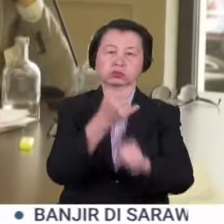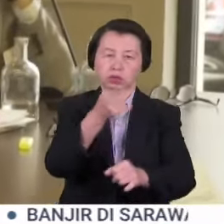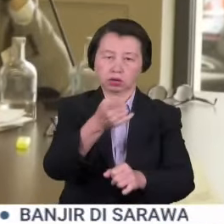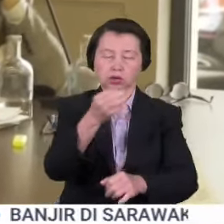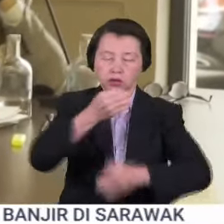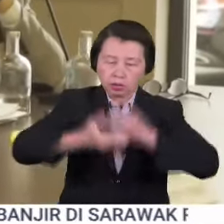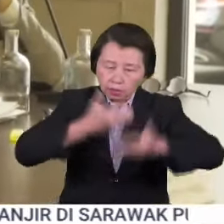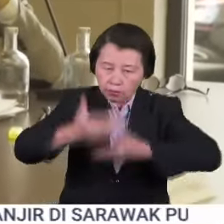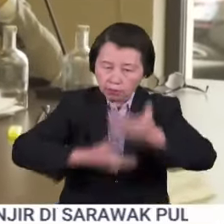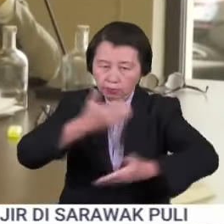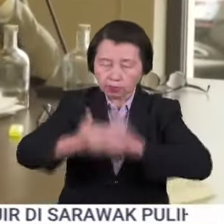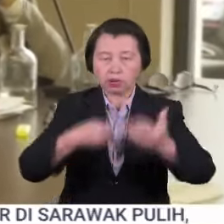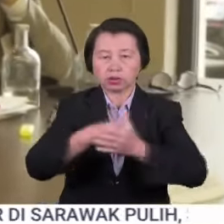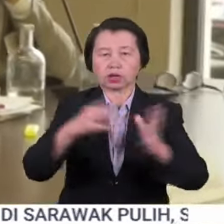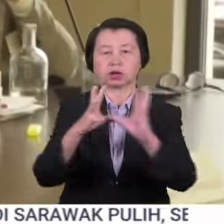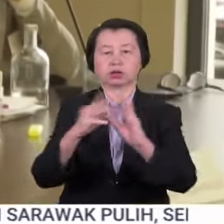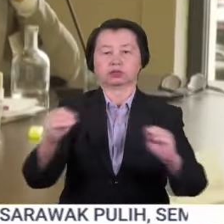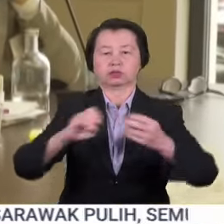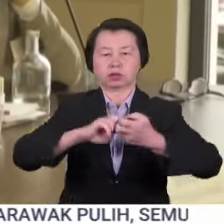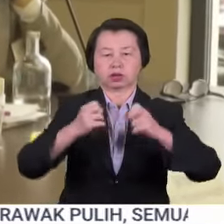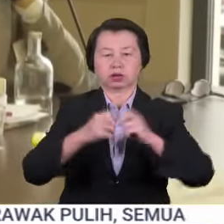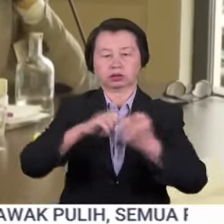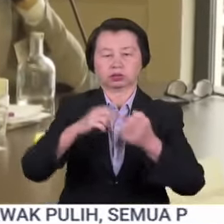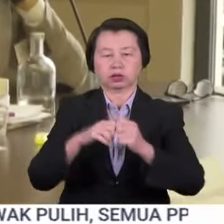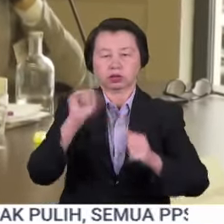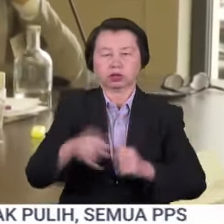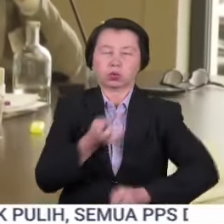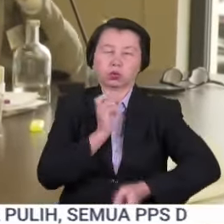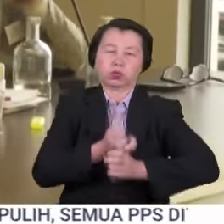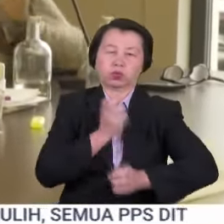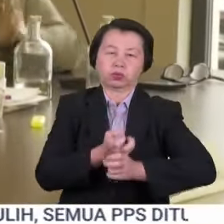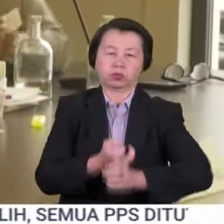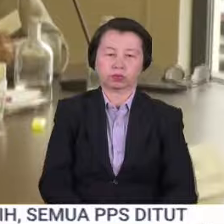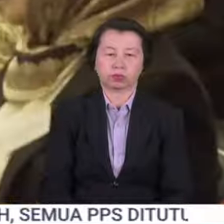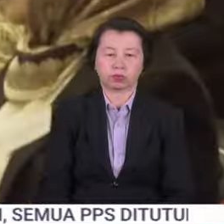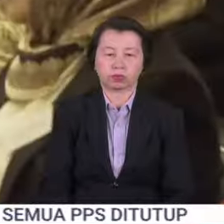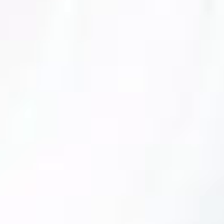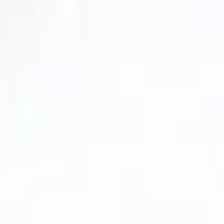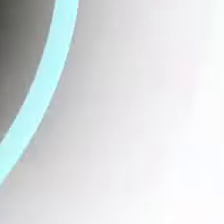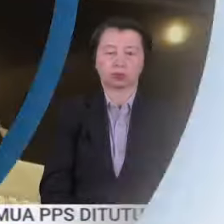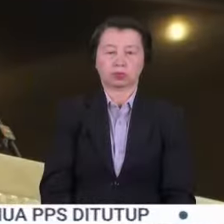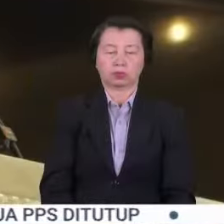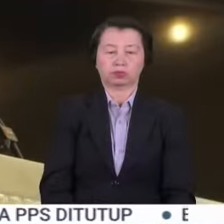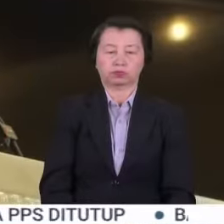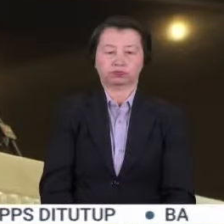dan prosesnya dalam menyelesaikan isu-isu yang rumit.